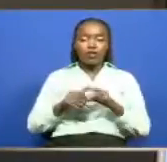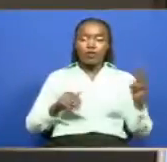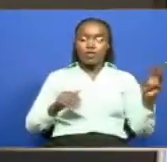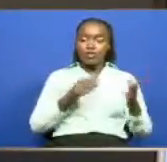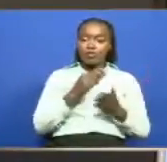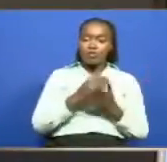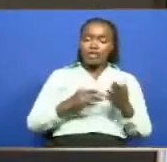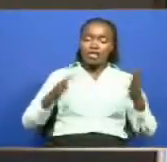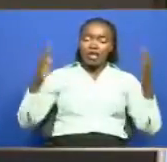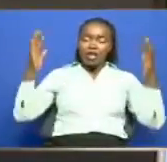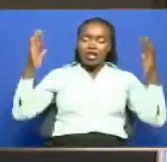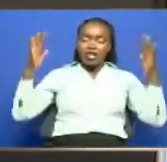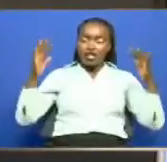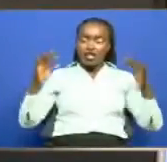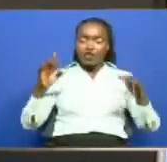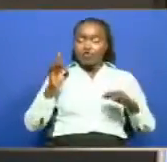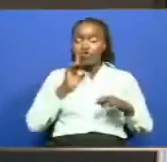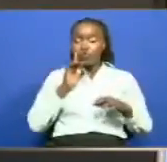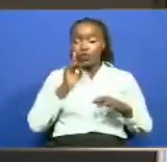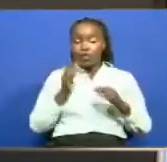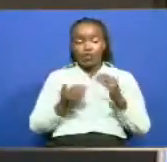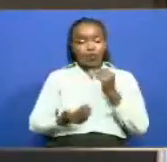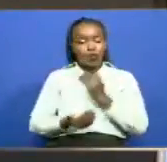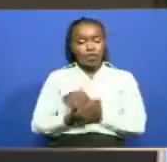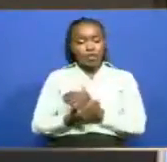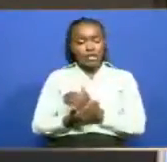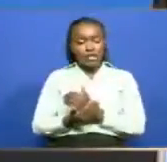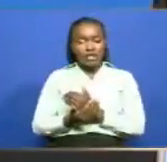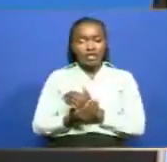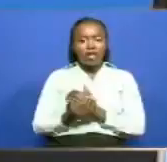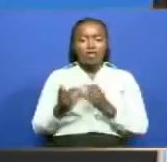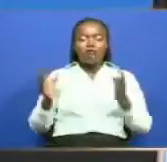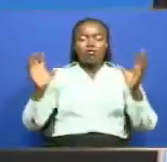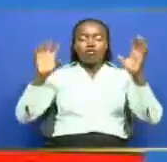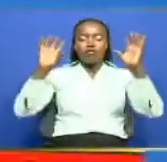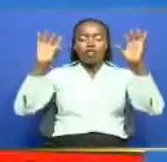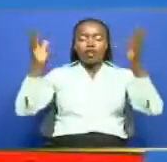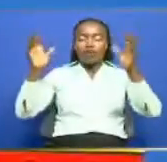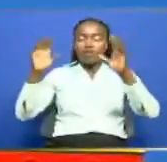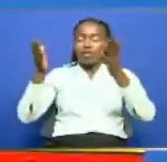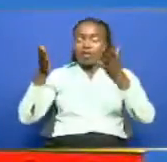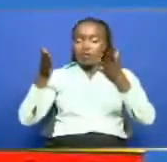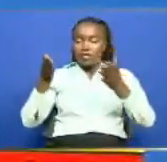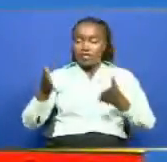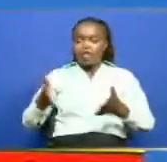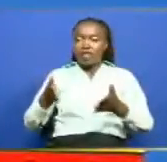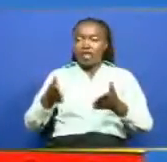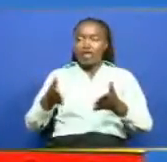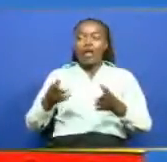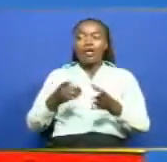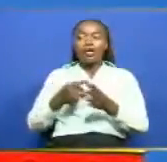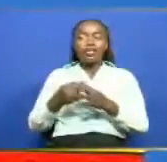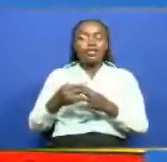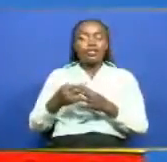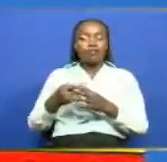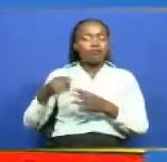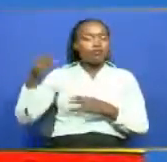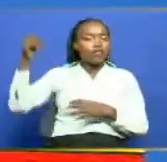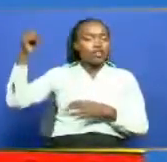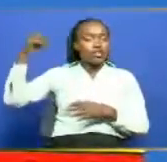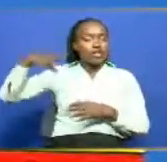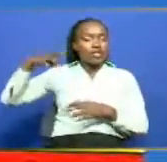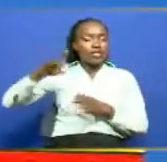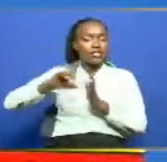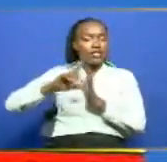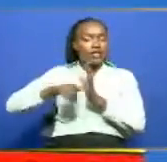kwa hali ya mvua. Kesho asubuhi kutakuwa na hali ya mawingu hapa Nairobi itakayopisha vipindi vya jua sawia na sehemu za